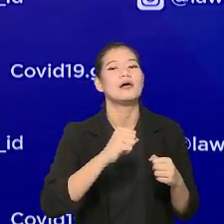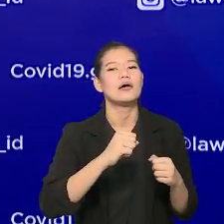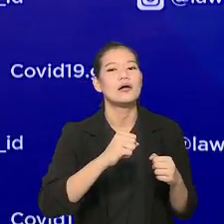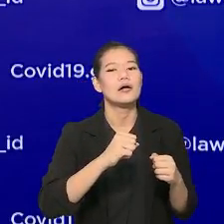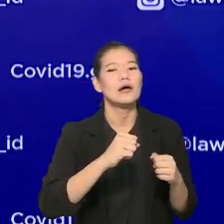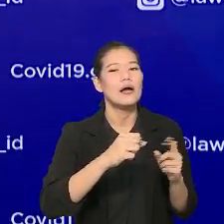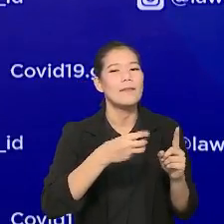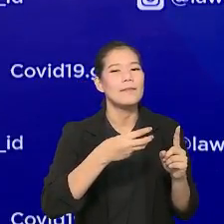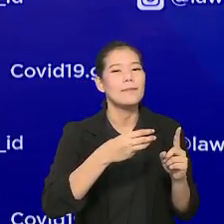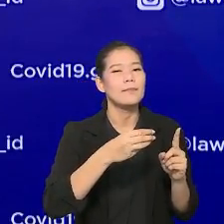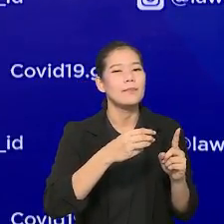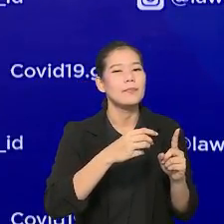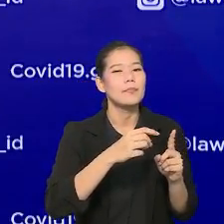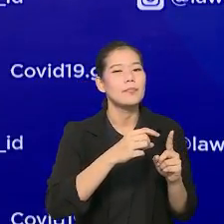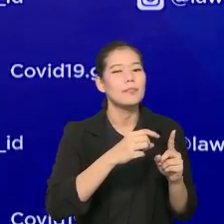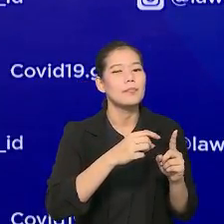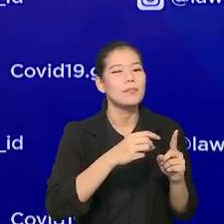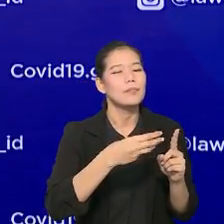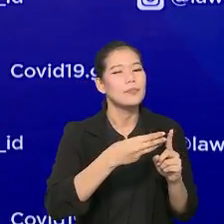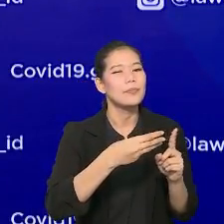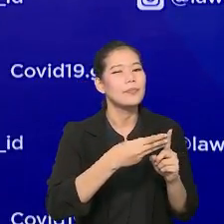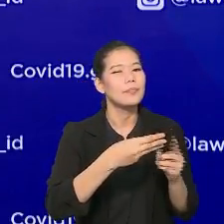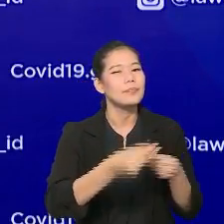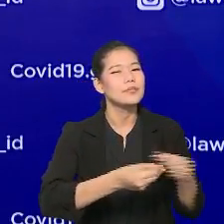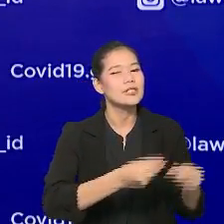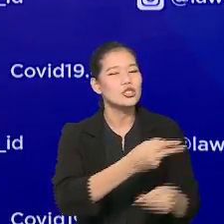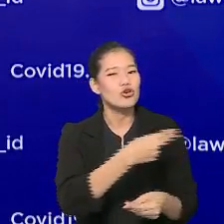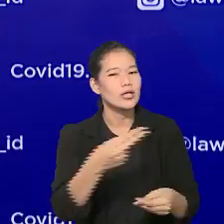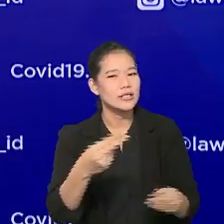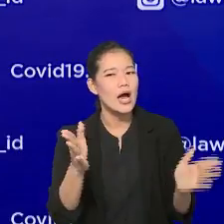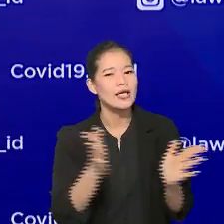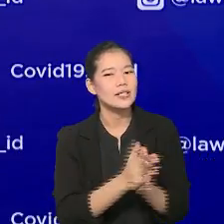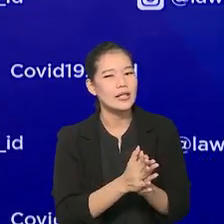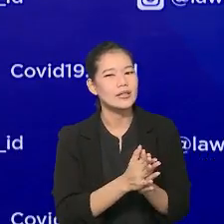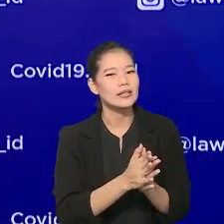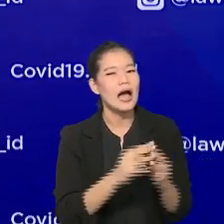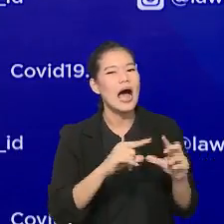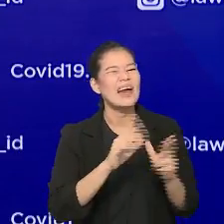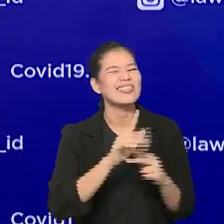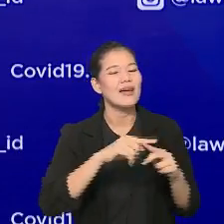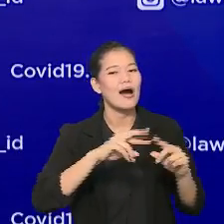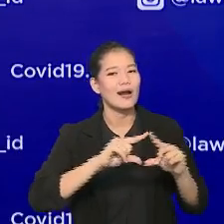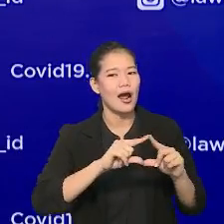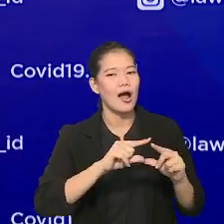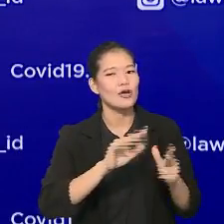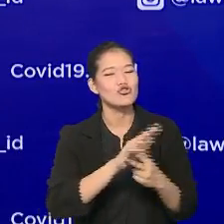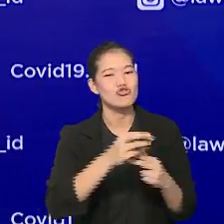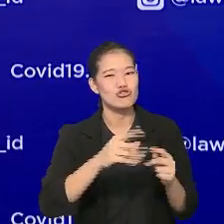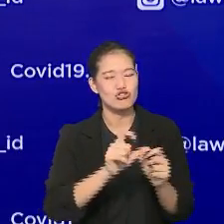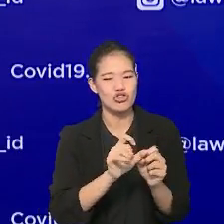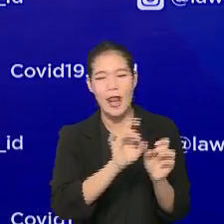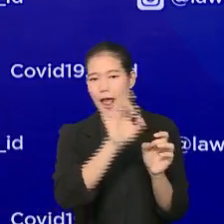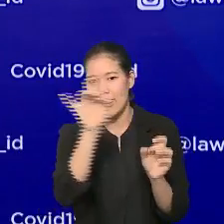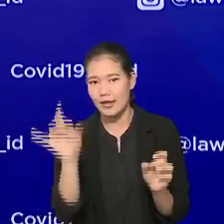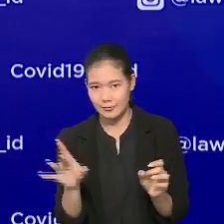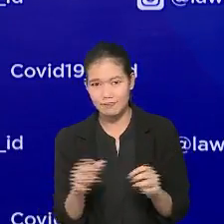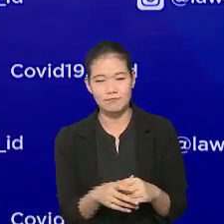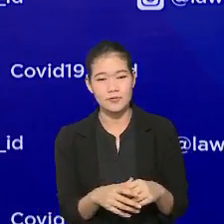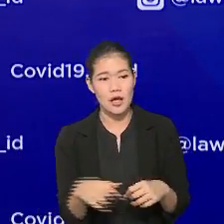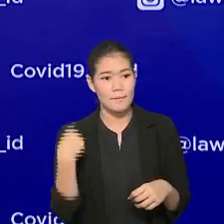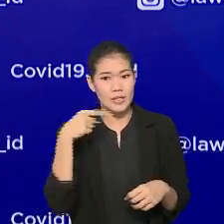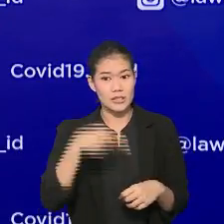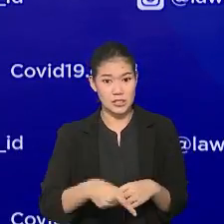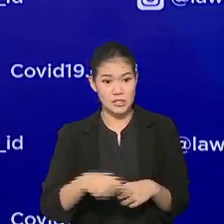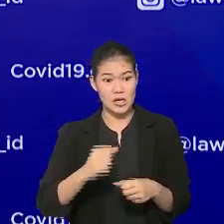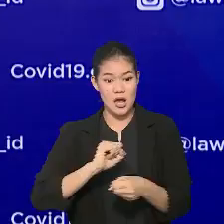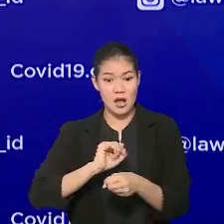Dimas Sindo, Doni Bisnis Indonesia, dan Zubi Antaranews.com. Sejauh ini, apakah sudah ada kasus Omikron